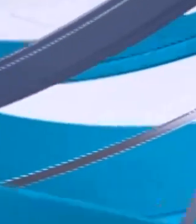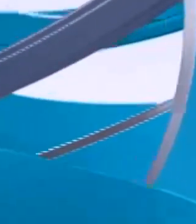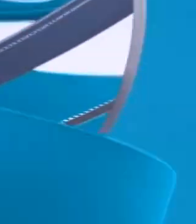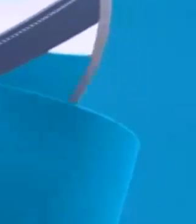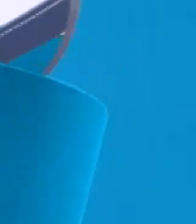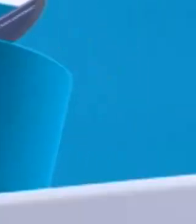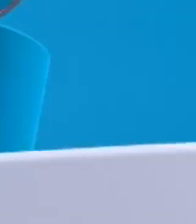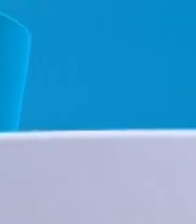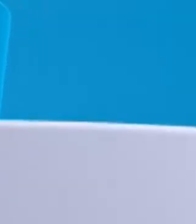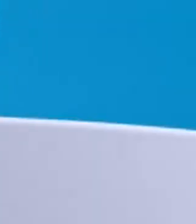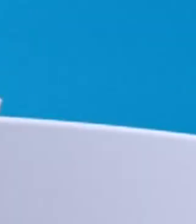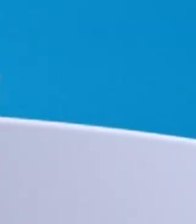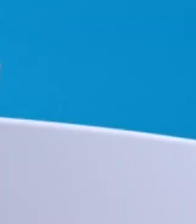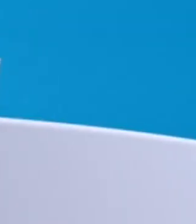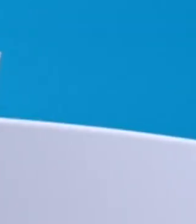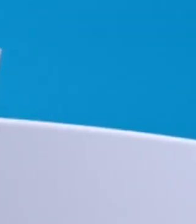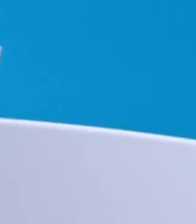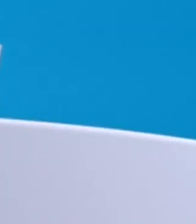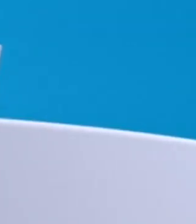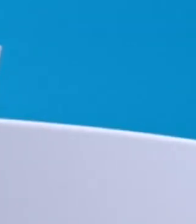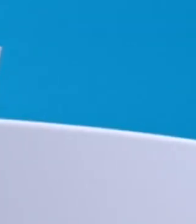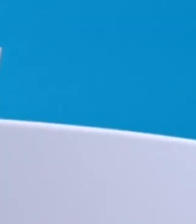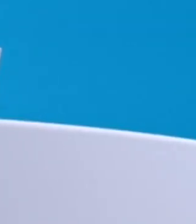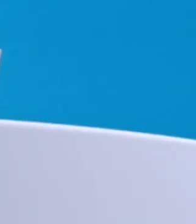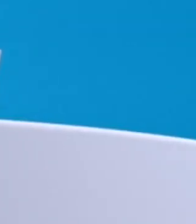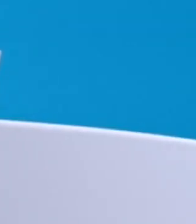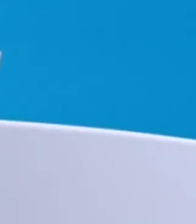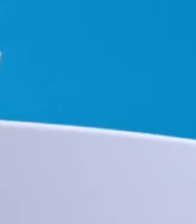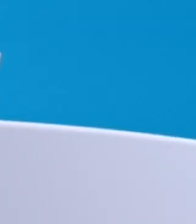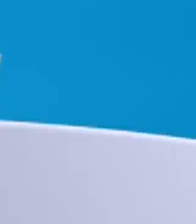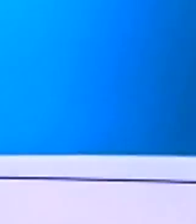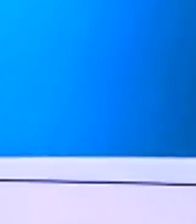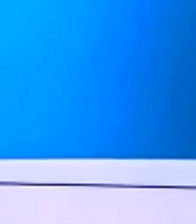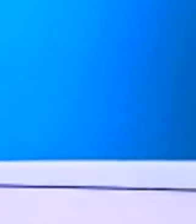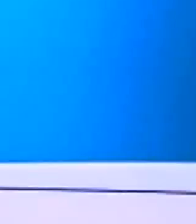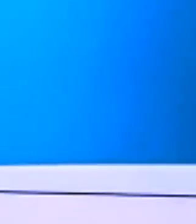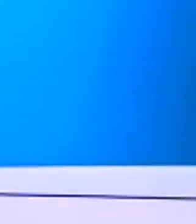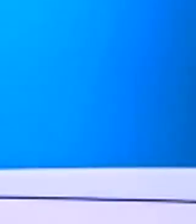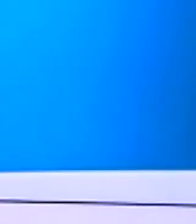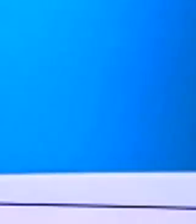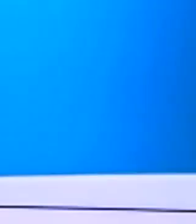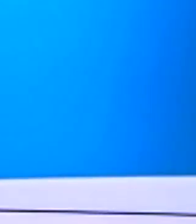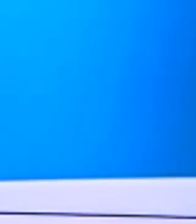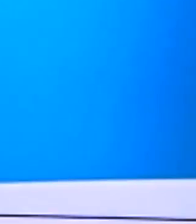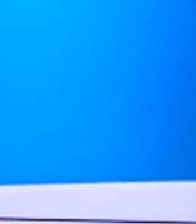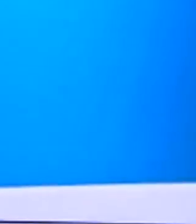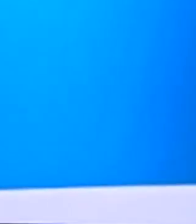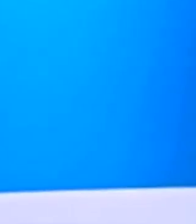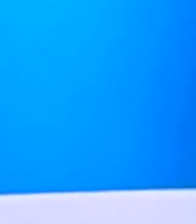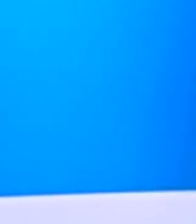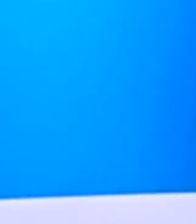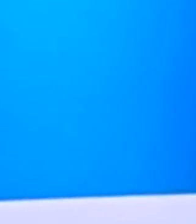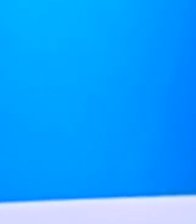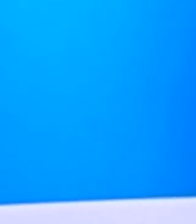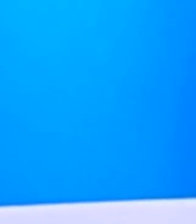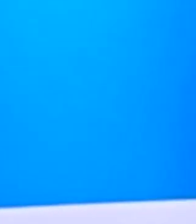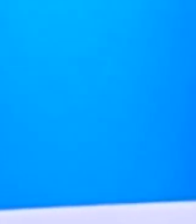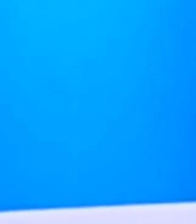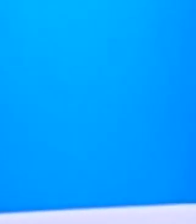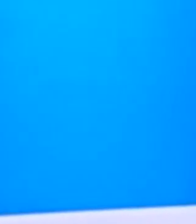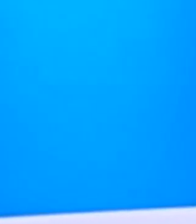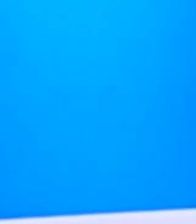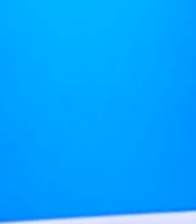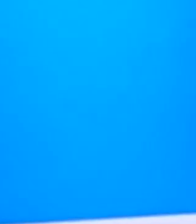Армар ардақтаған студияда Мөлдір Абдрим 16